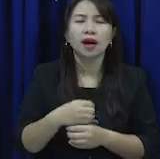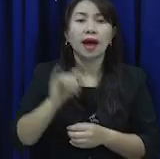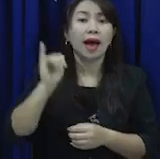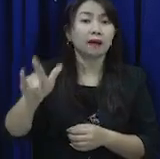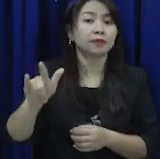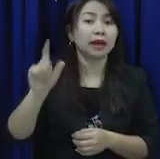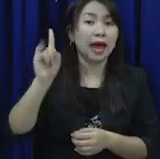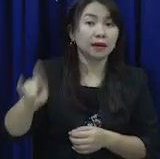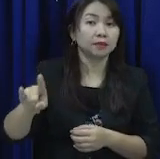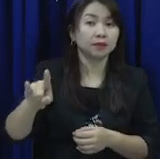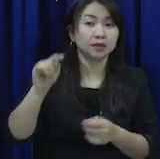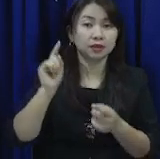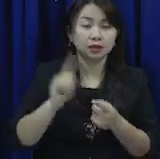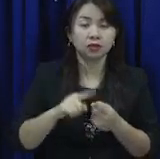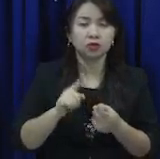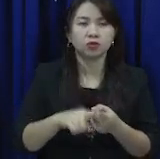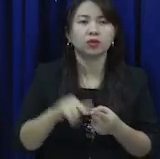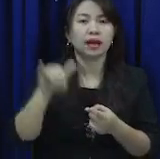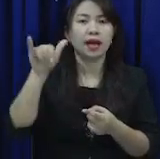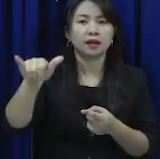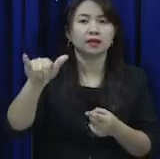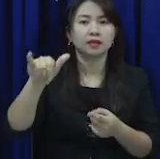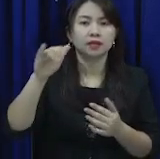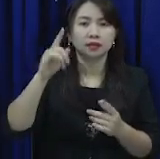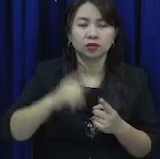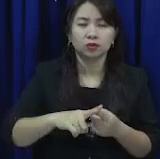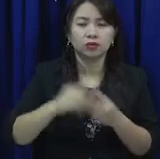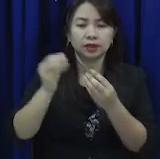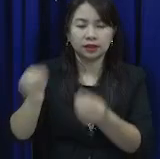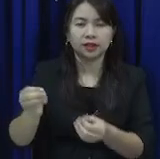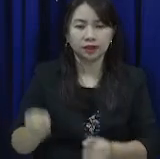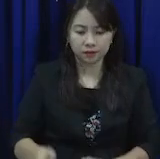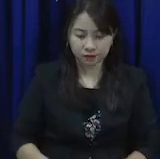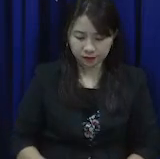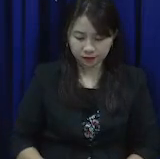pagbabala coming up to this stage of my life